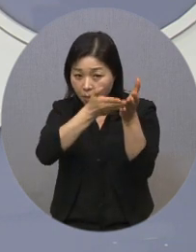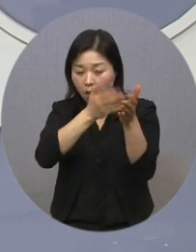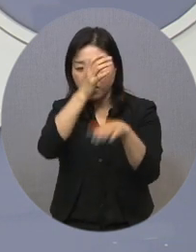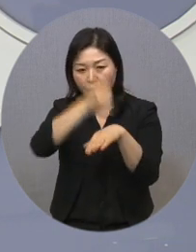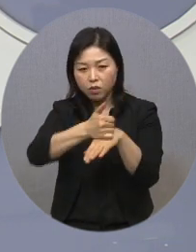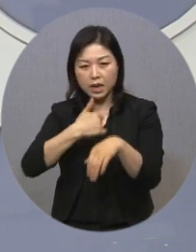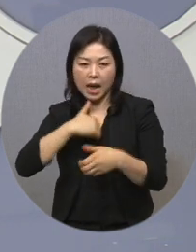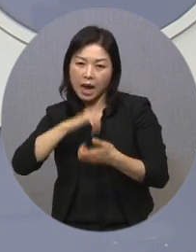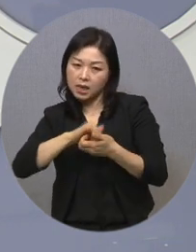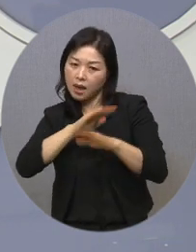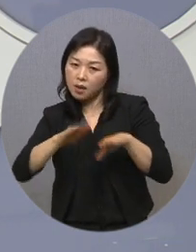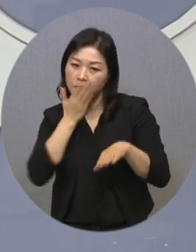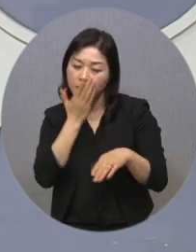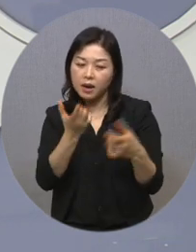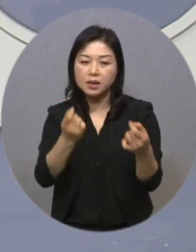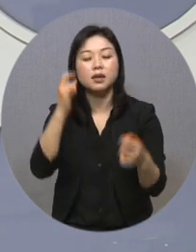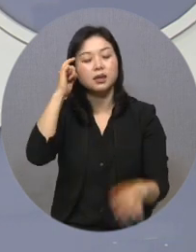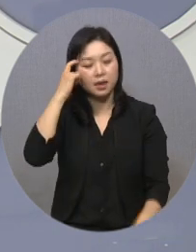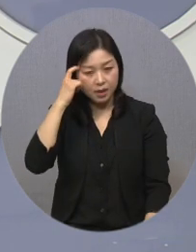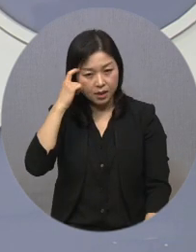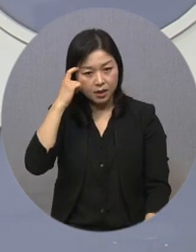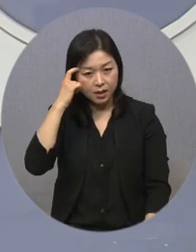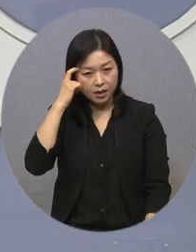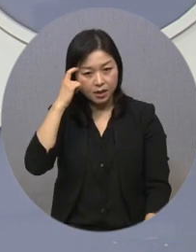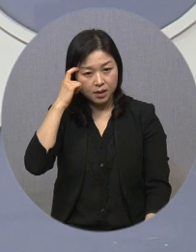있지 않을까라고 하는 지점에서 직접